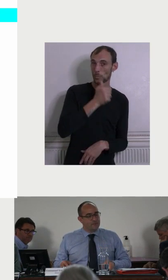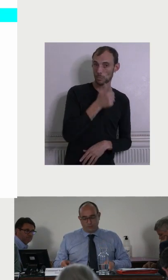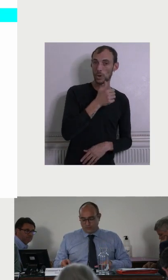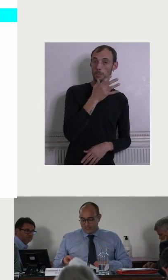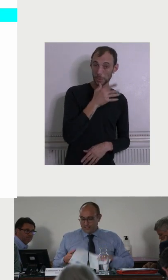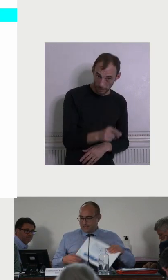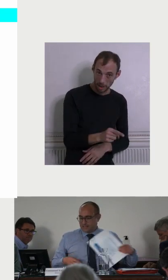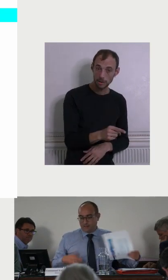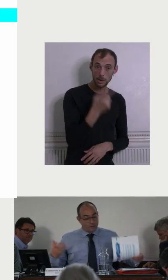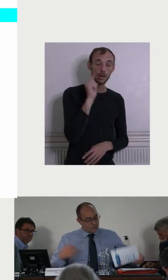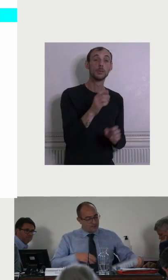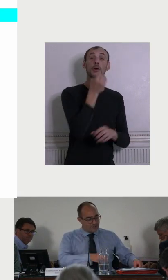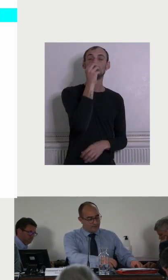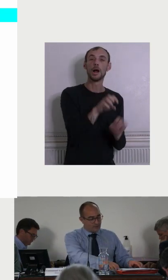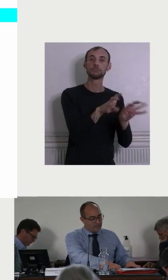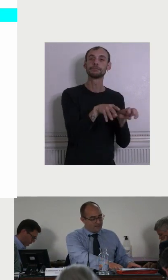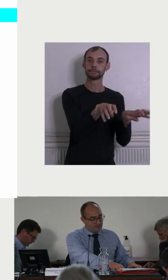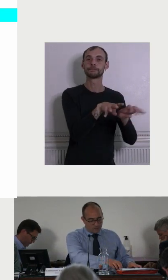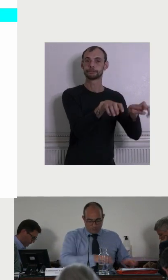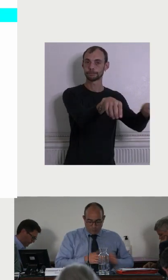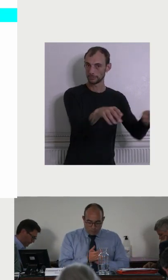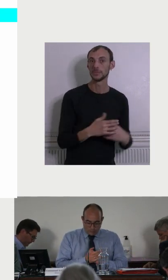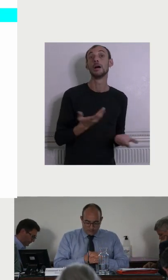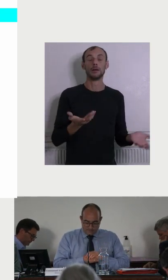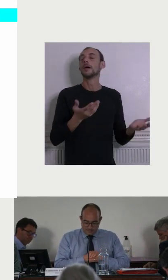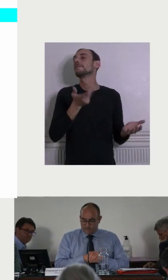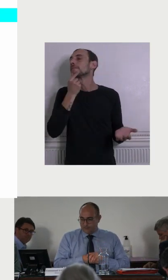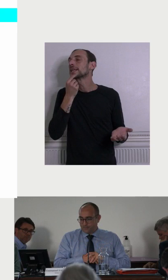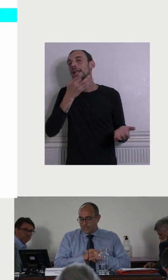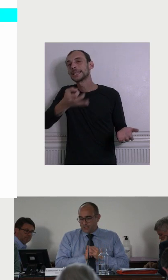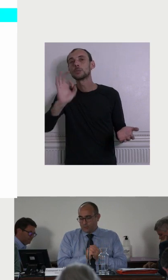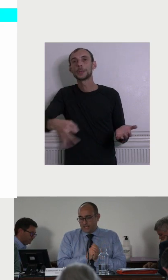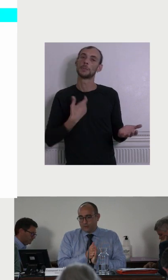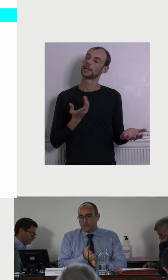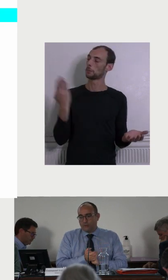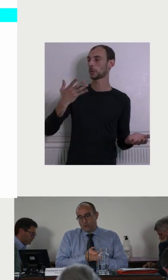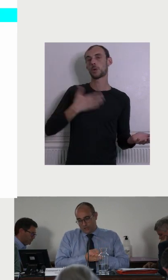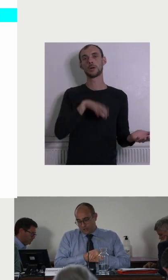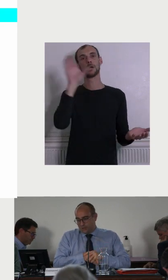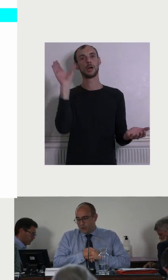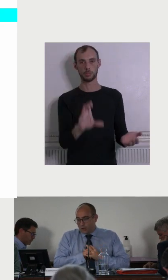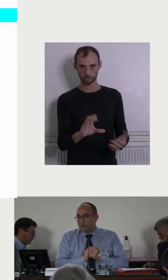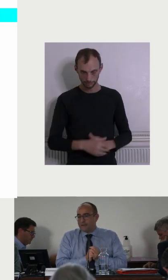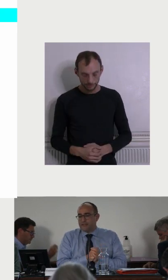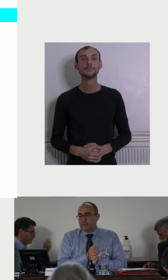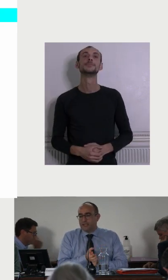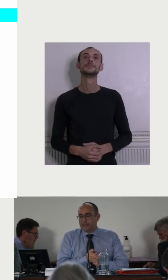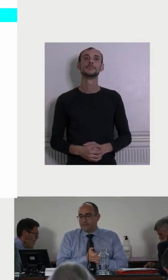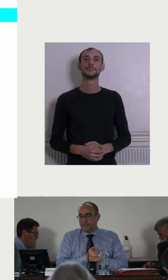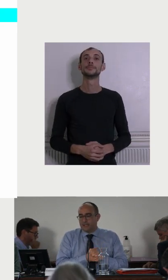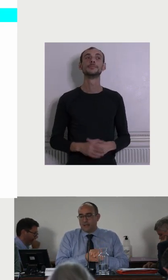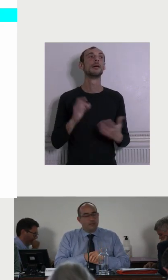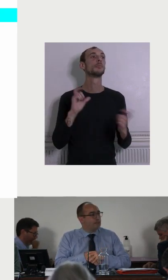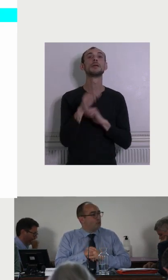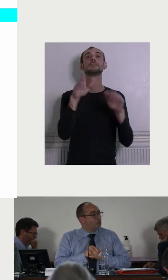de décoration supplémentaire sur cette année. Il n'était pas question de renoncer à la magie de Noël. Je vous rappelle également que Talence a fait le choix depuis de